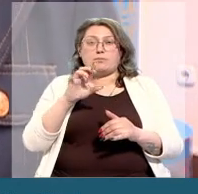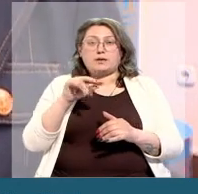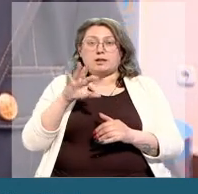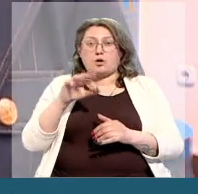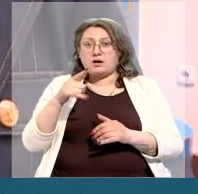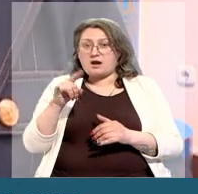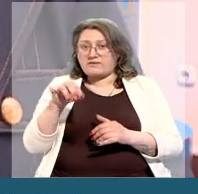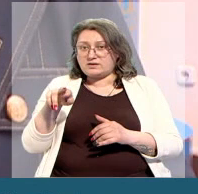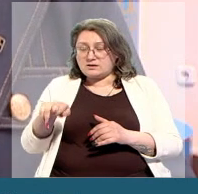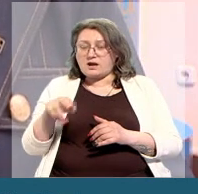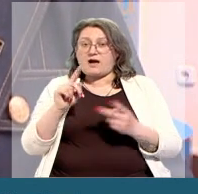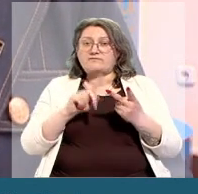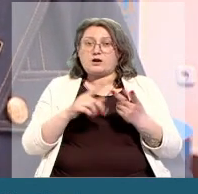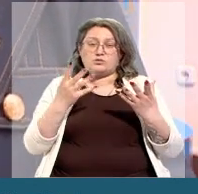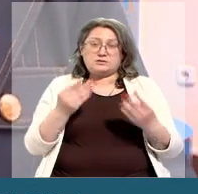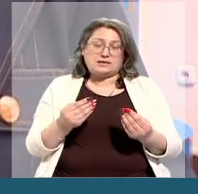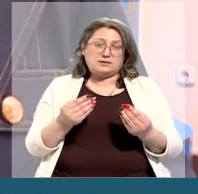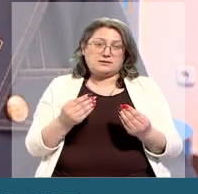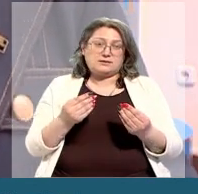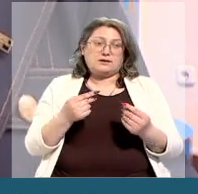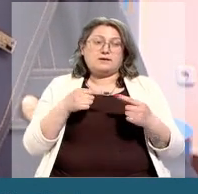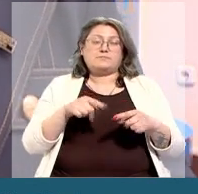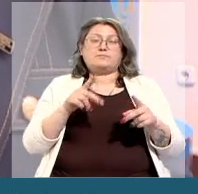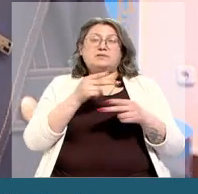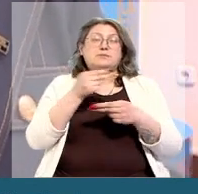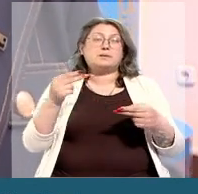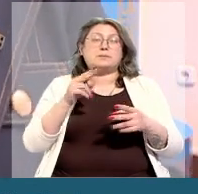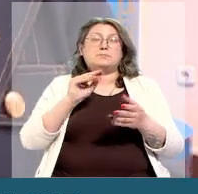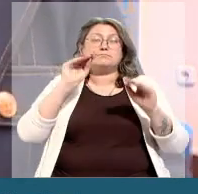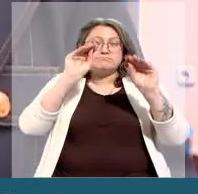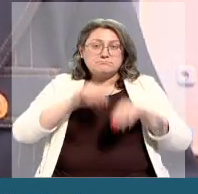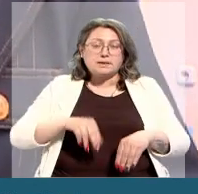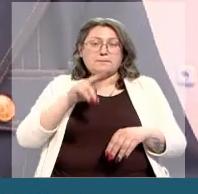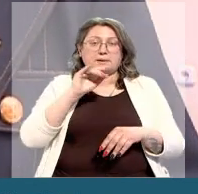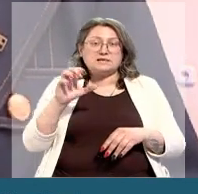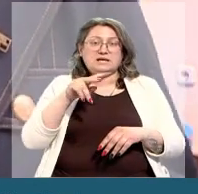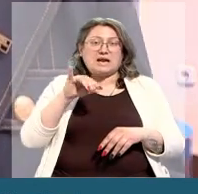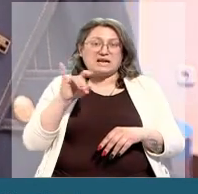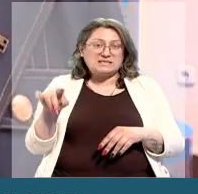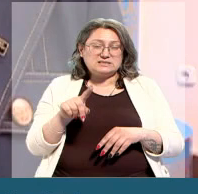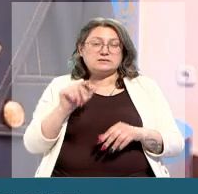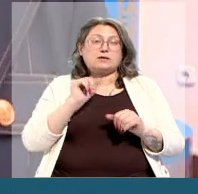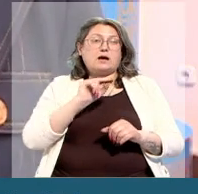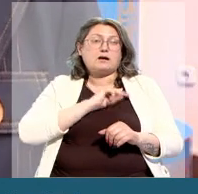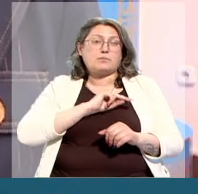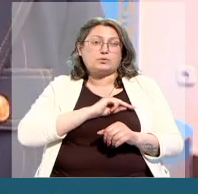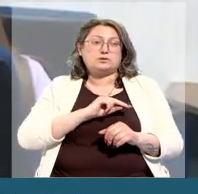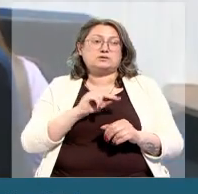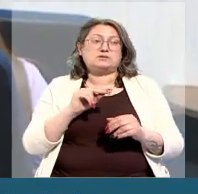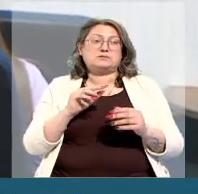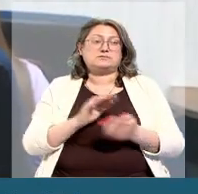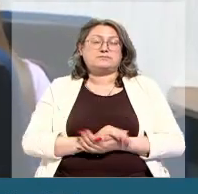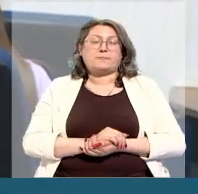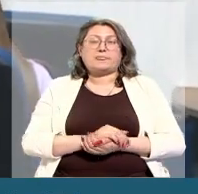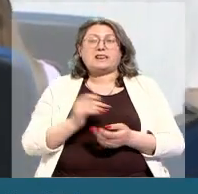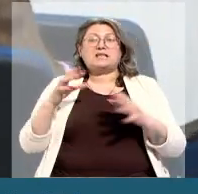полностью, то второй день будет посвящен составлению пресс-релизов, копирайтингу, как работать с текстом. На